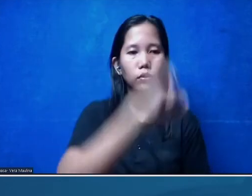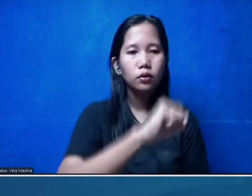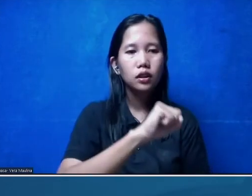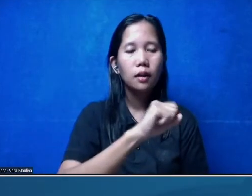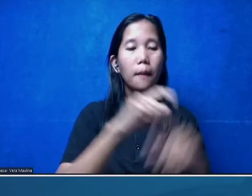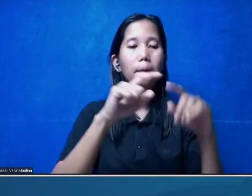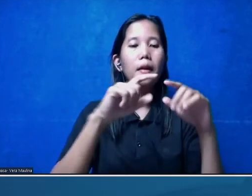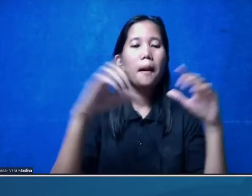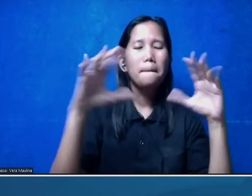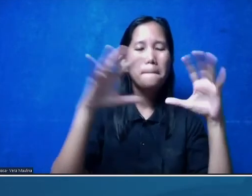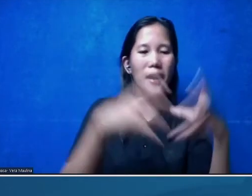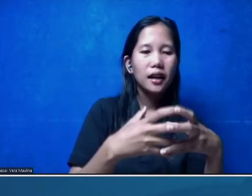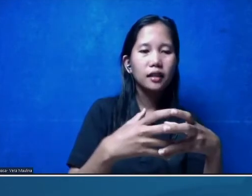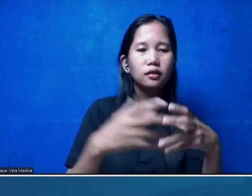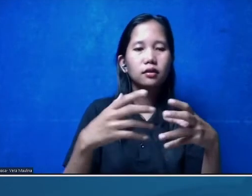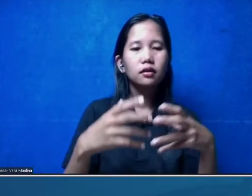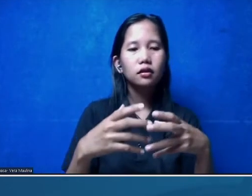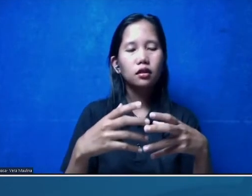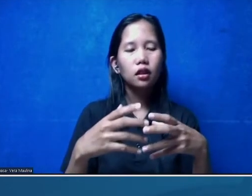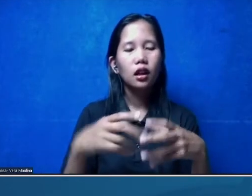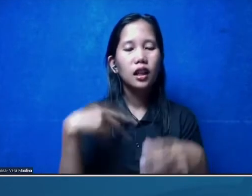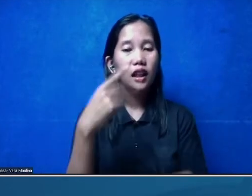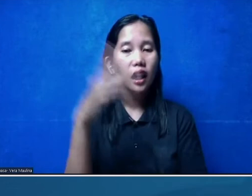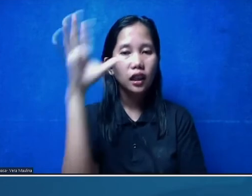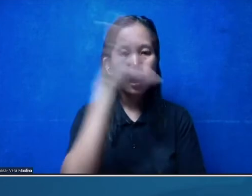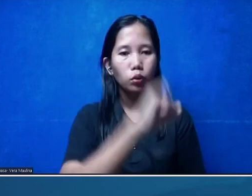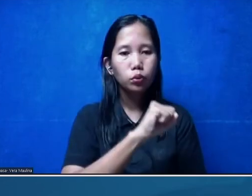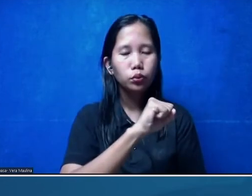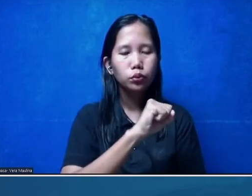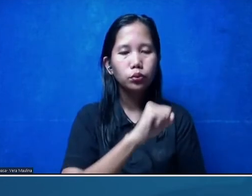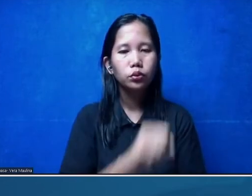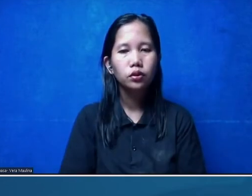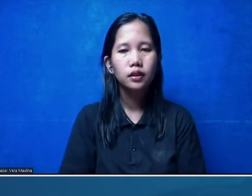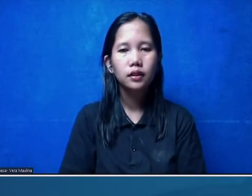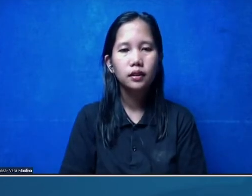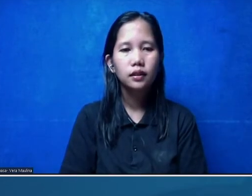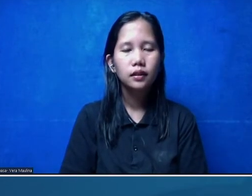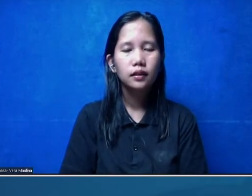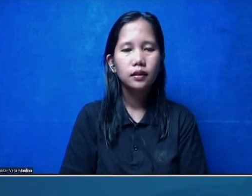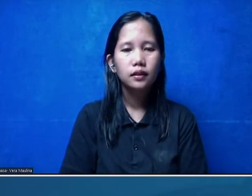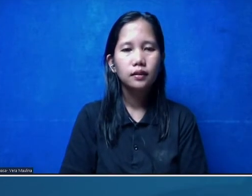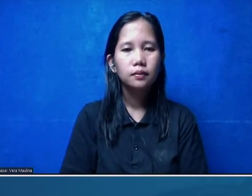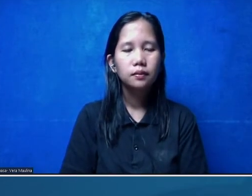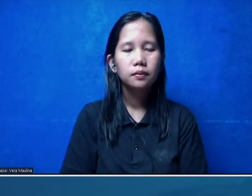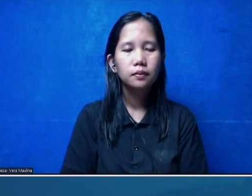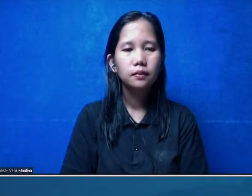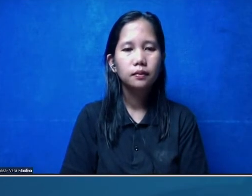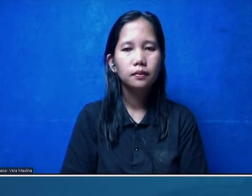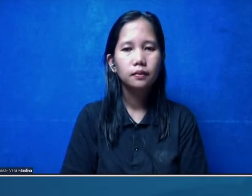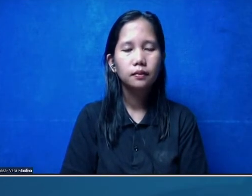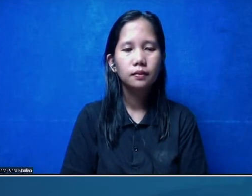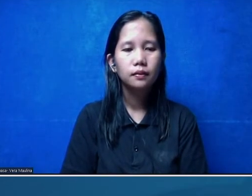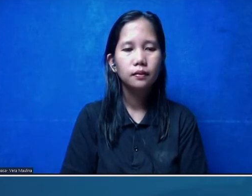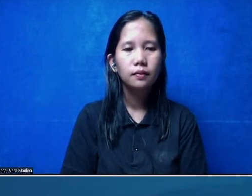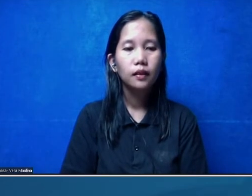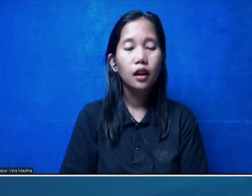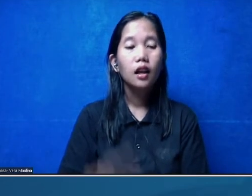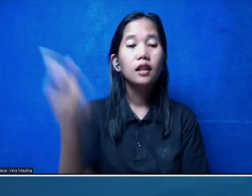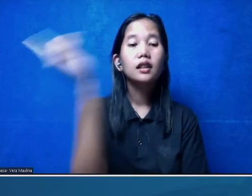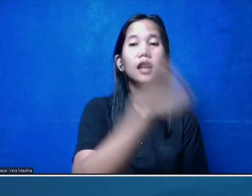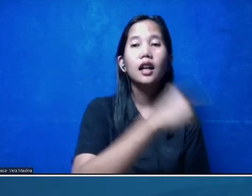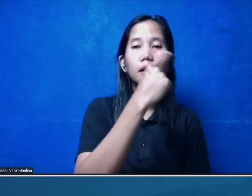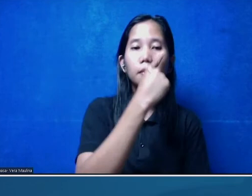Wahyu pasal 21/4 katakan dan ia akan menghapus segala air mata dari mata mereka dan